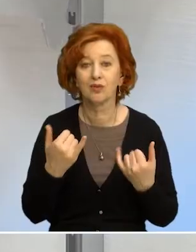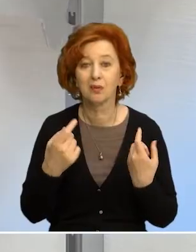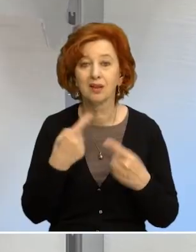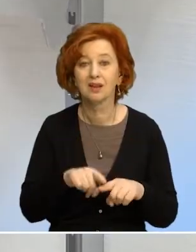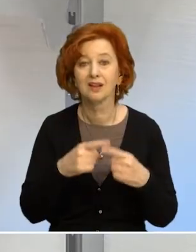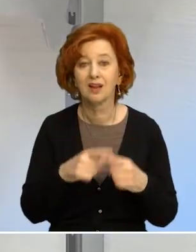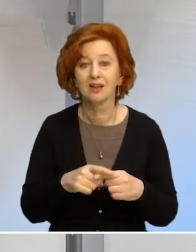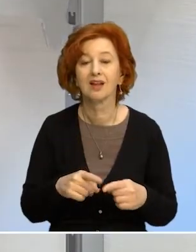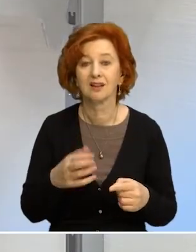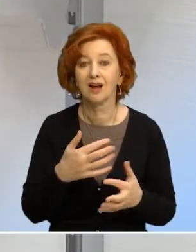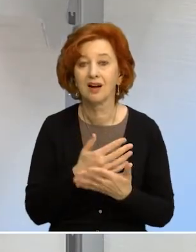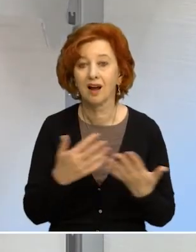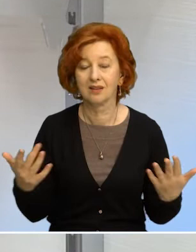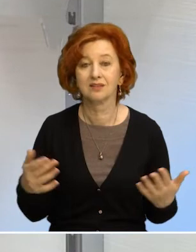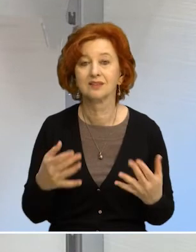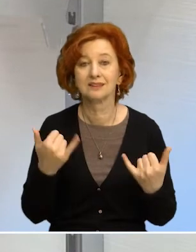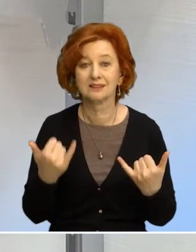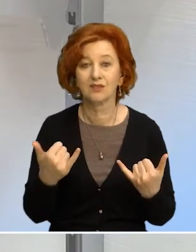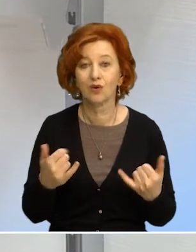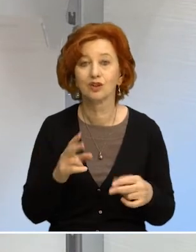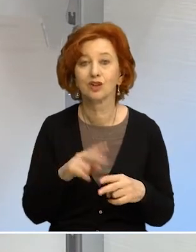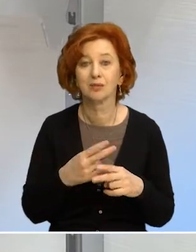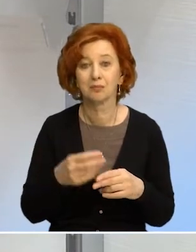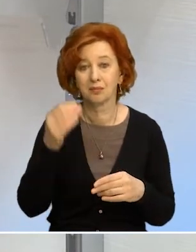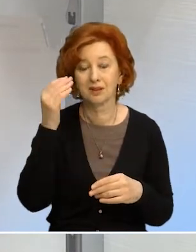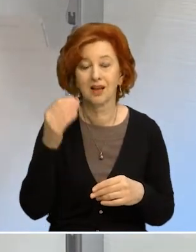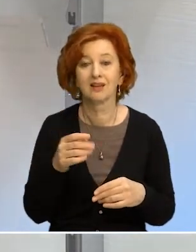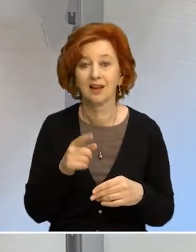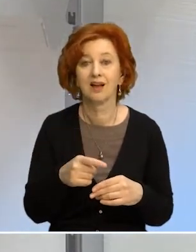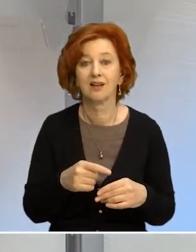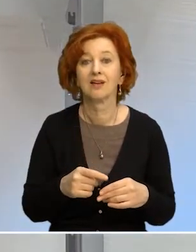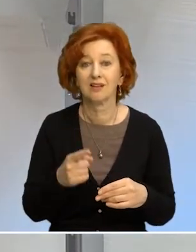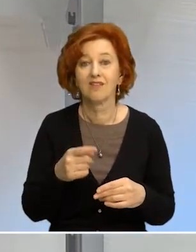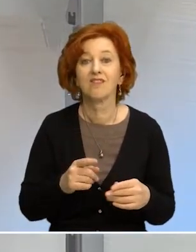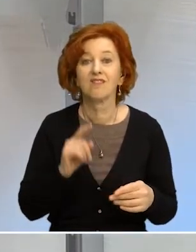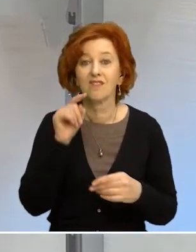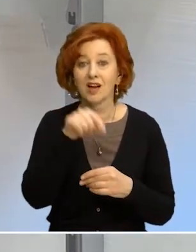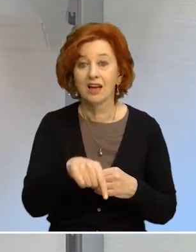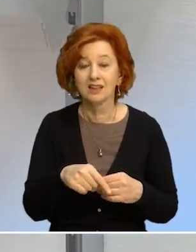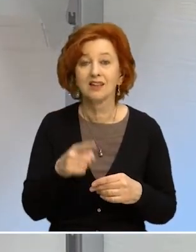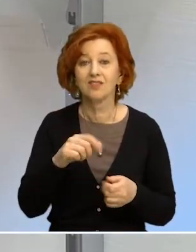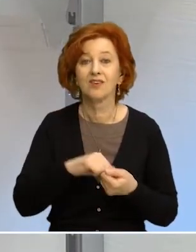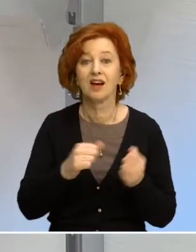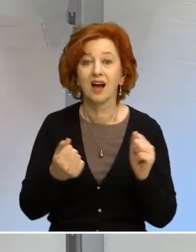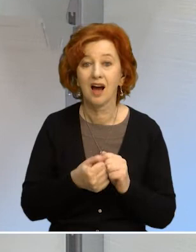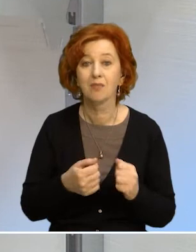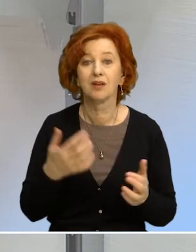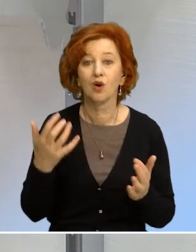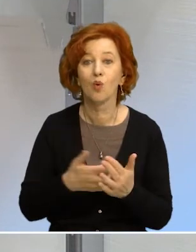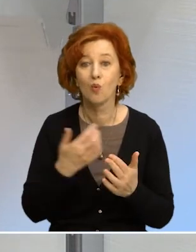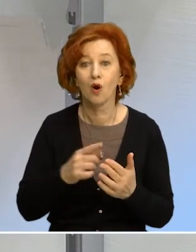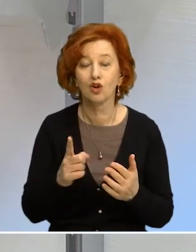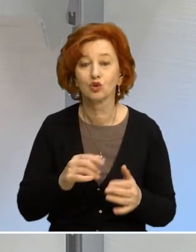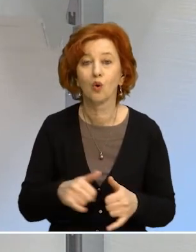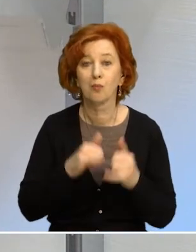современные методы и технологии. Но с сегодняшней точки зрения перейти с дров на торф и каменный уголь для